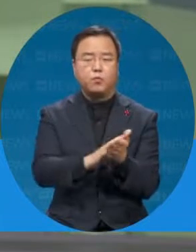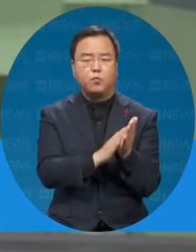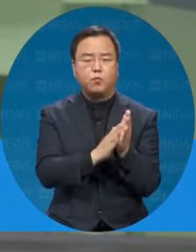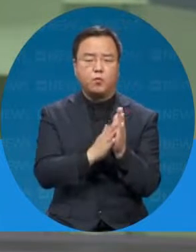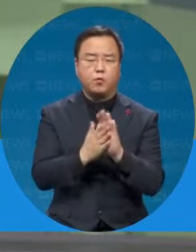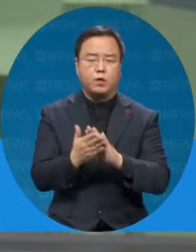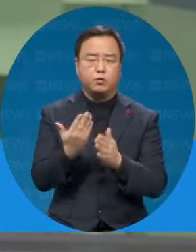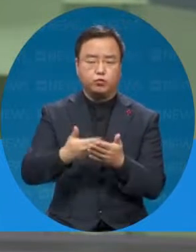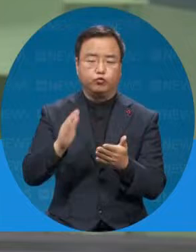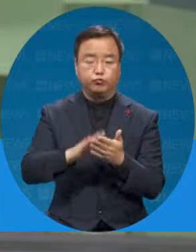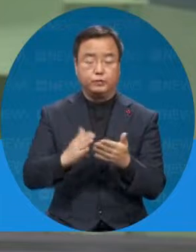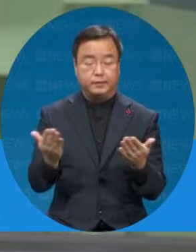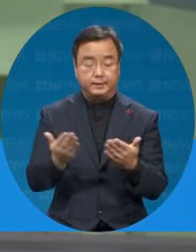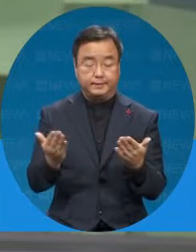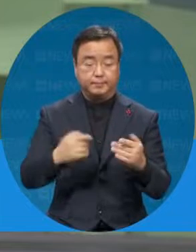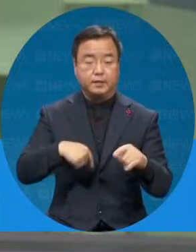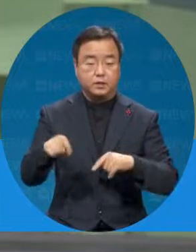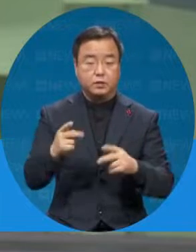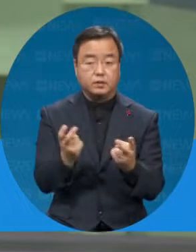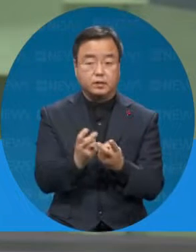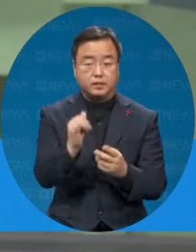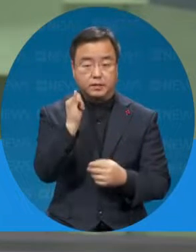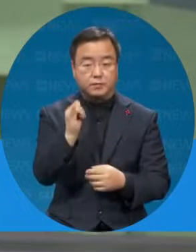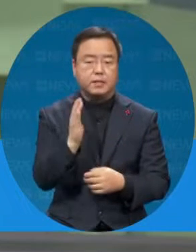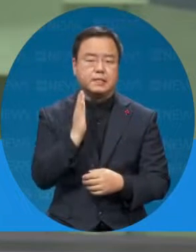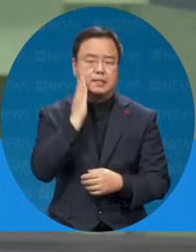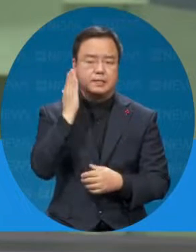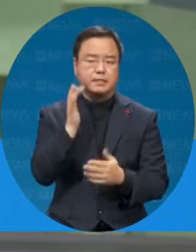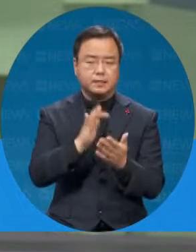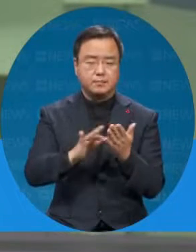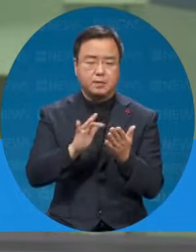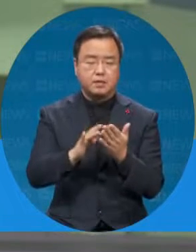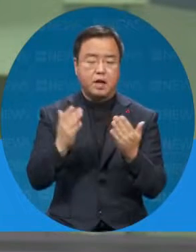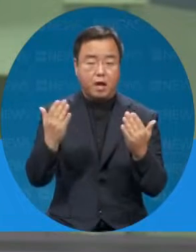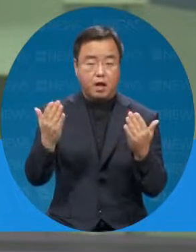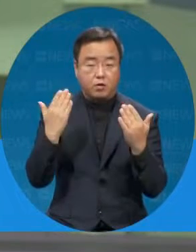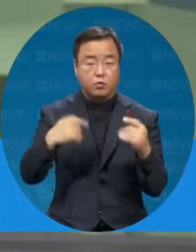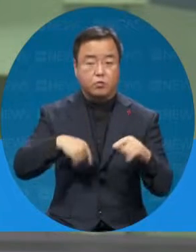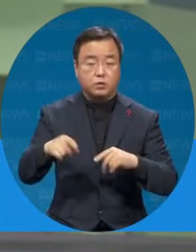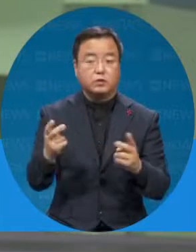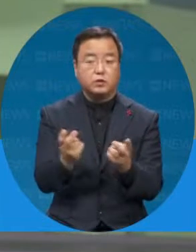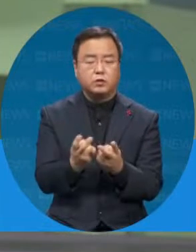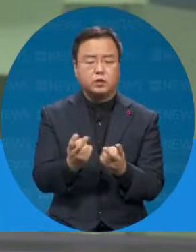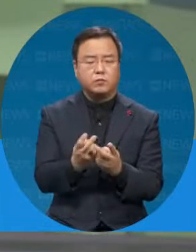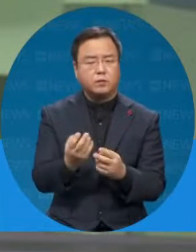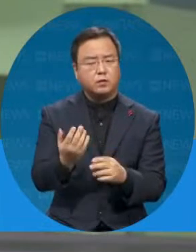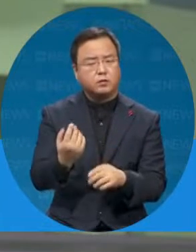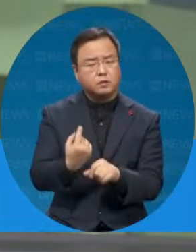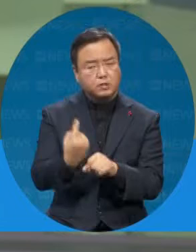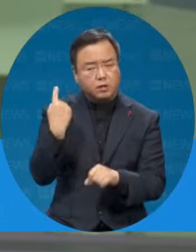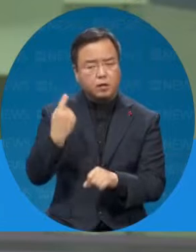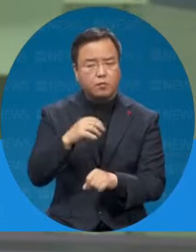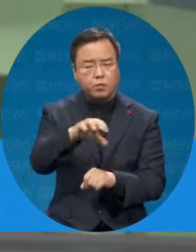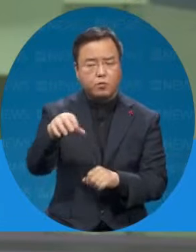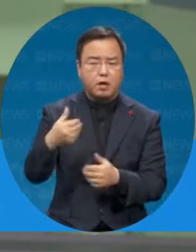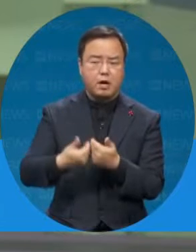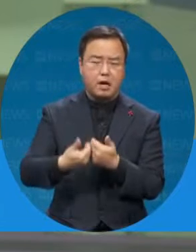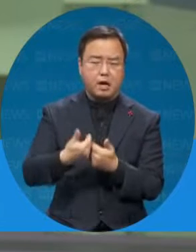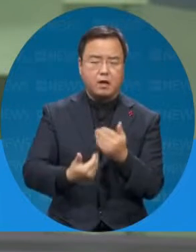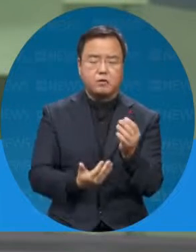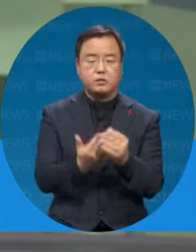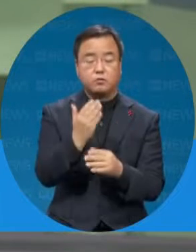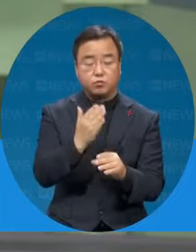그린 스마트 미래 학교라는 정책인데 지난해 일부 지역의 갈등을 고려해서 이 추진 과정에서 학부모